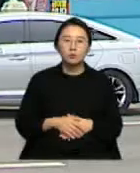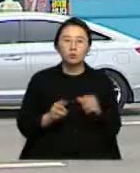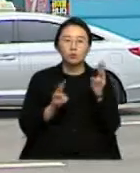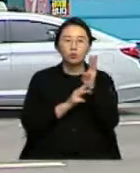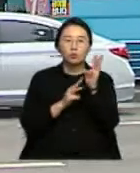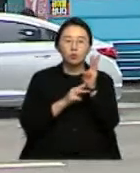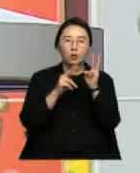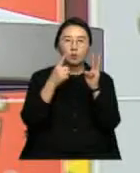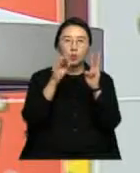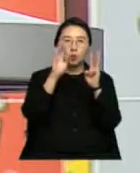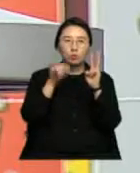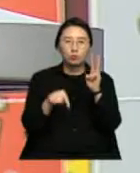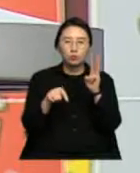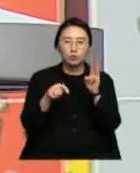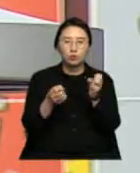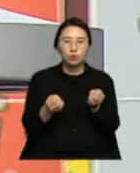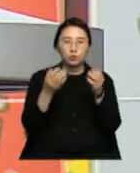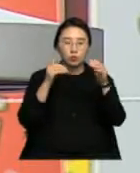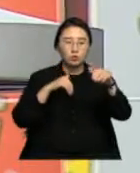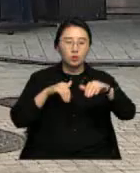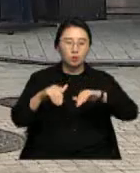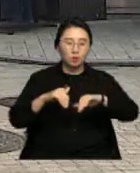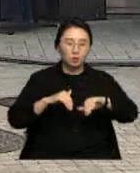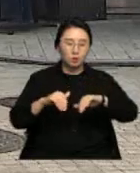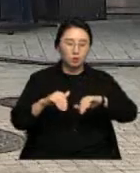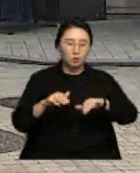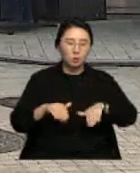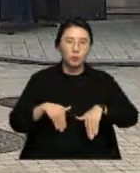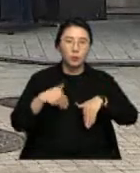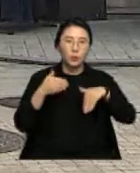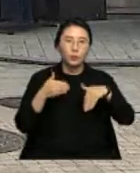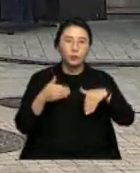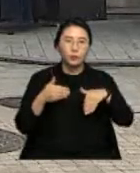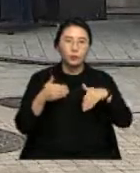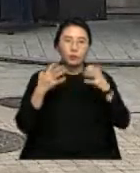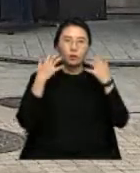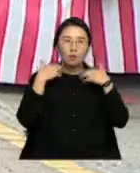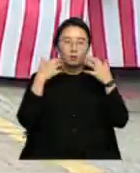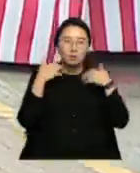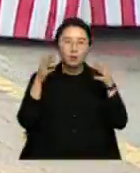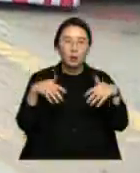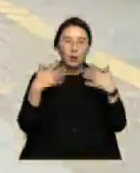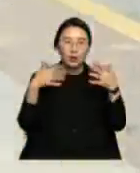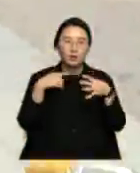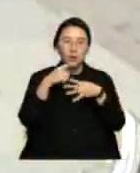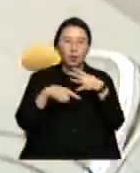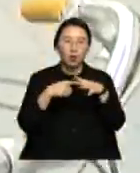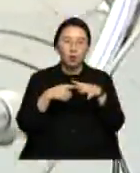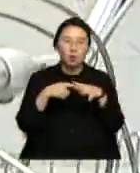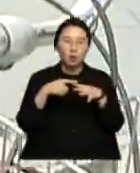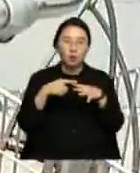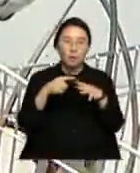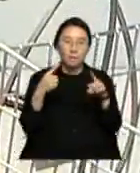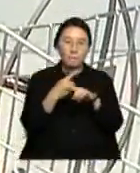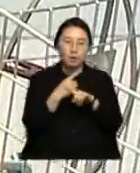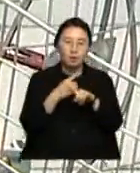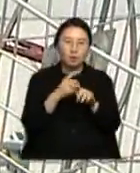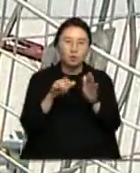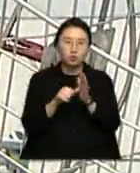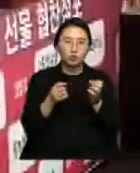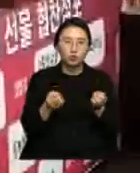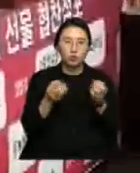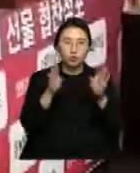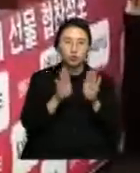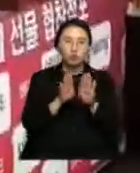중랑 동부시장에 있는 축제의 거리입니다. 봄, 여름, 가을, 겨울. 계절이 바뀔 때마다 축제가 열리는